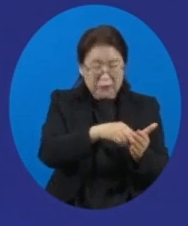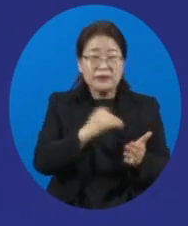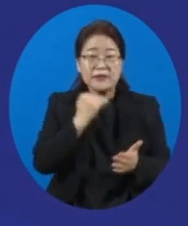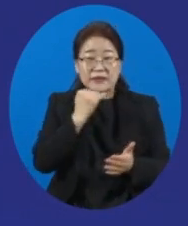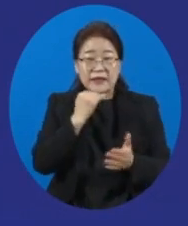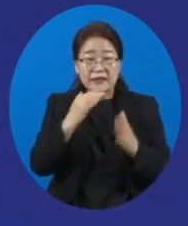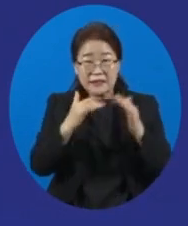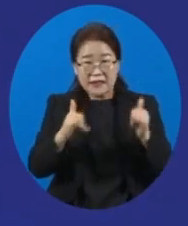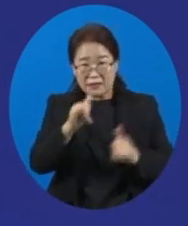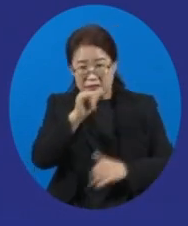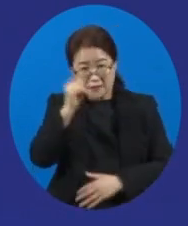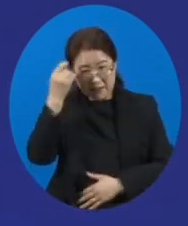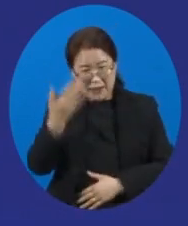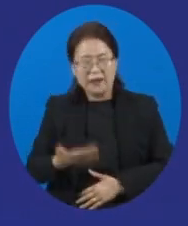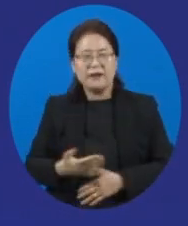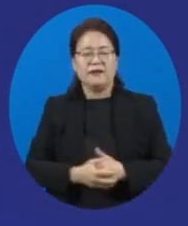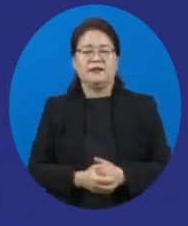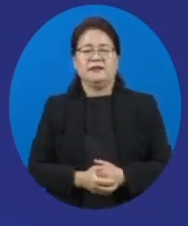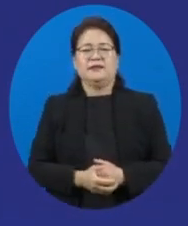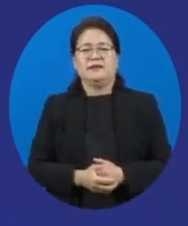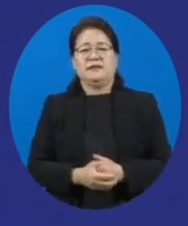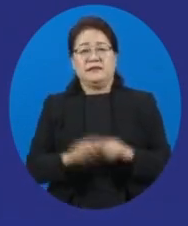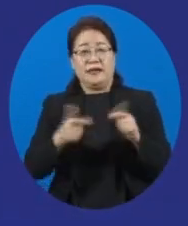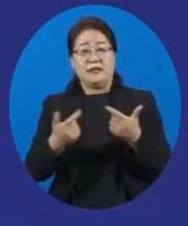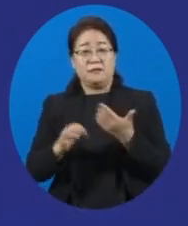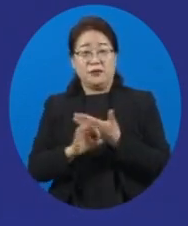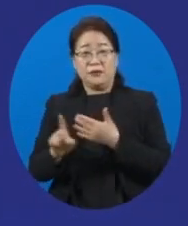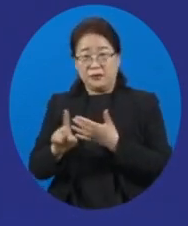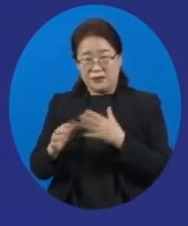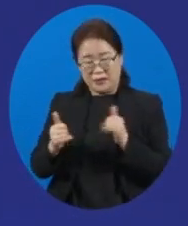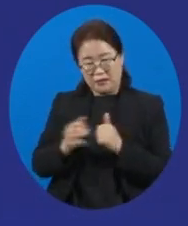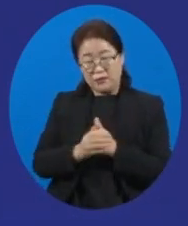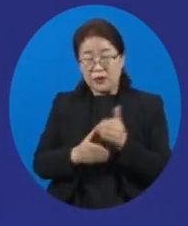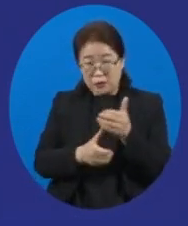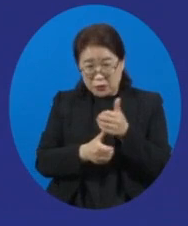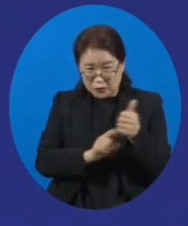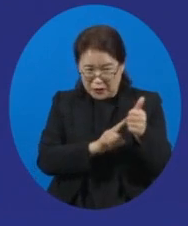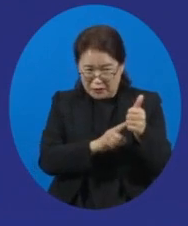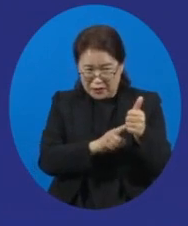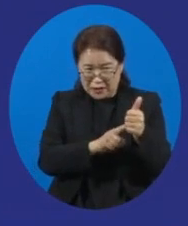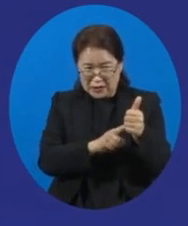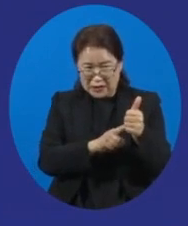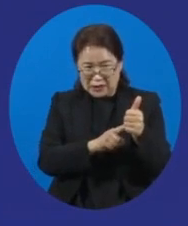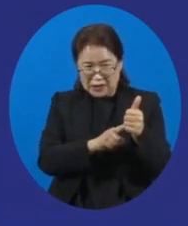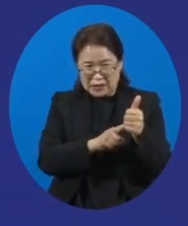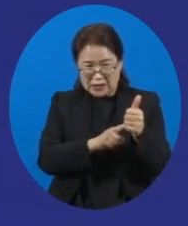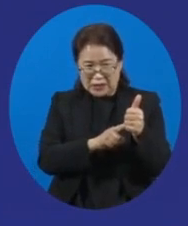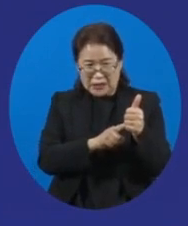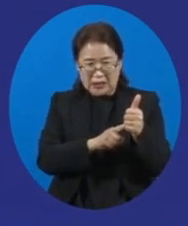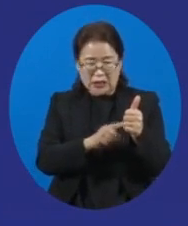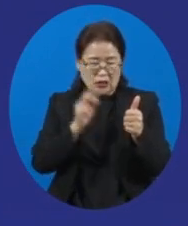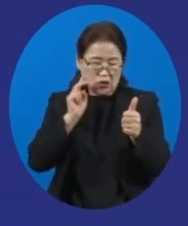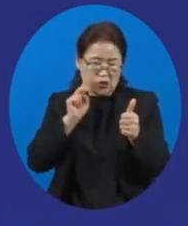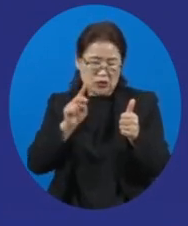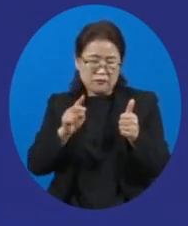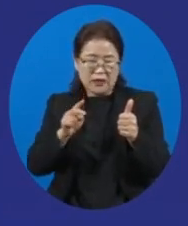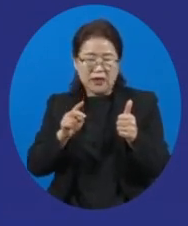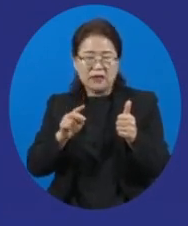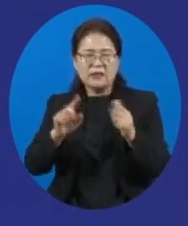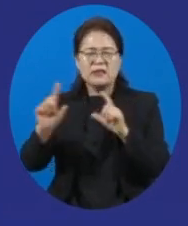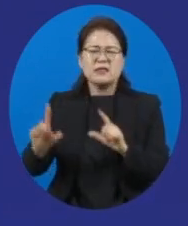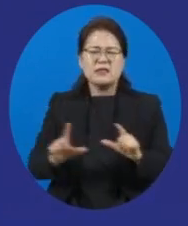있는 분이 계십니까? 아니, 어떤 분은 요나처럼 거대한 인생의